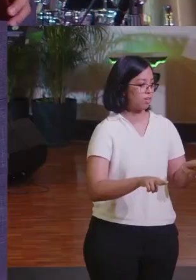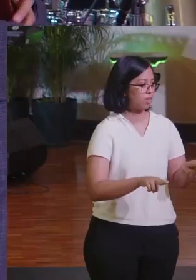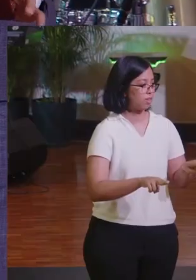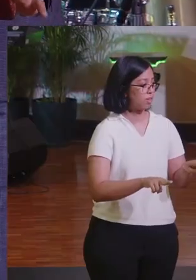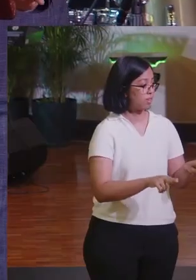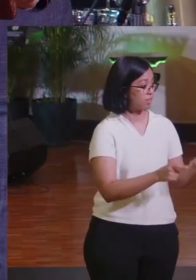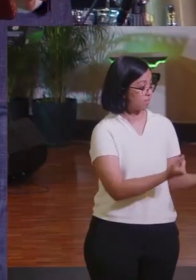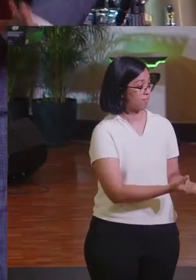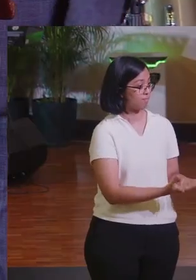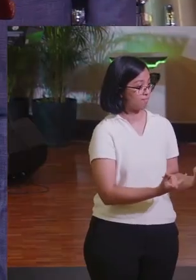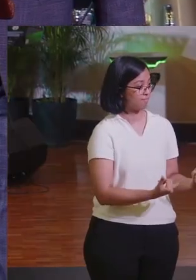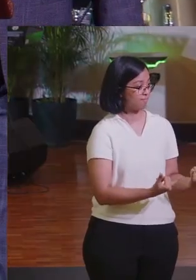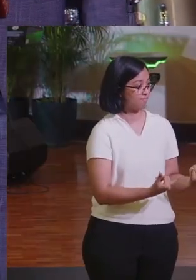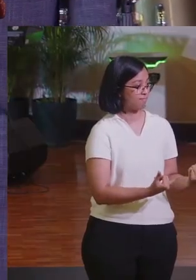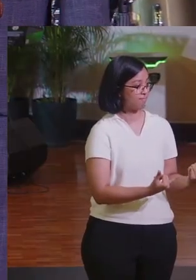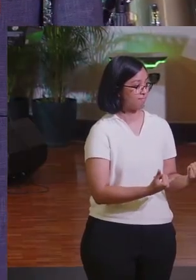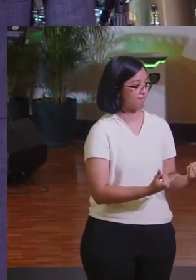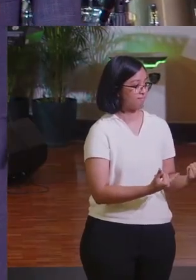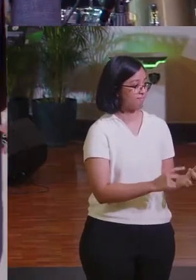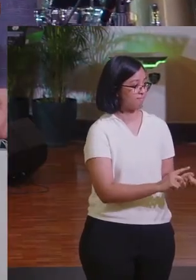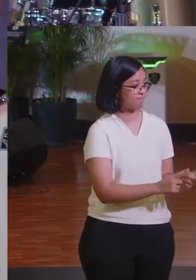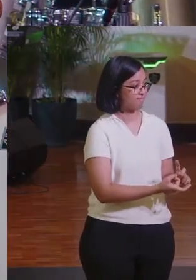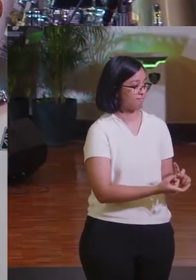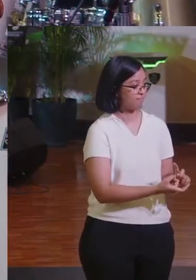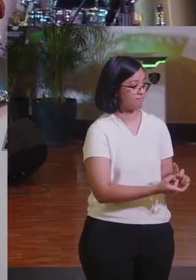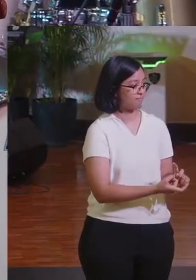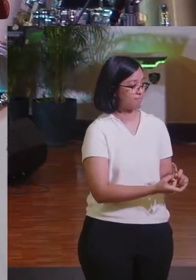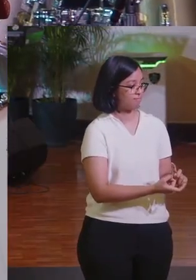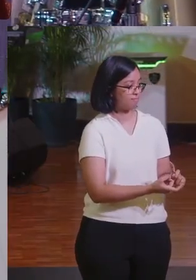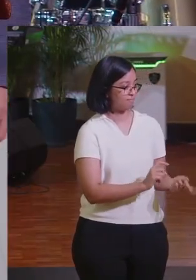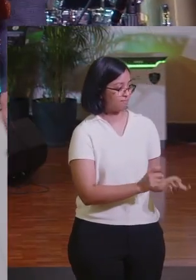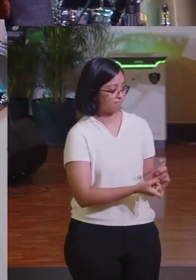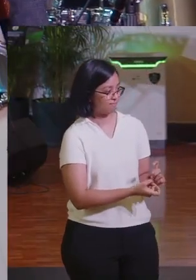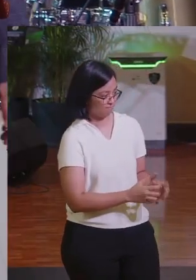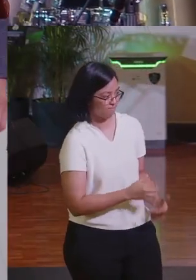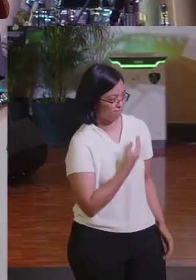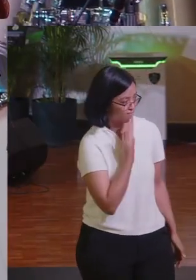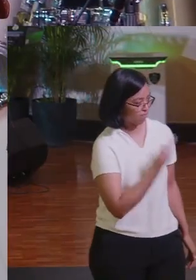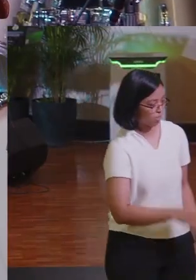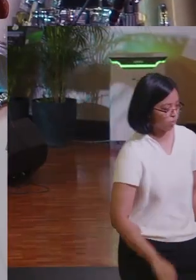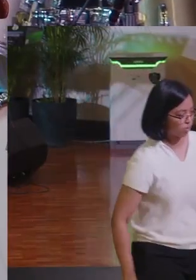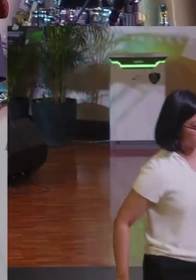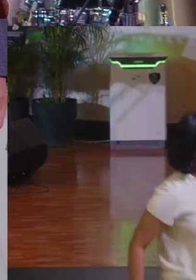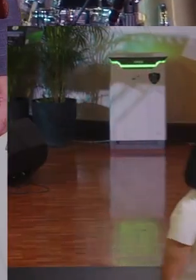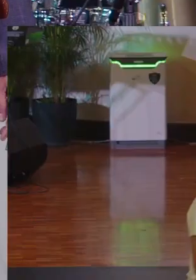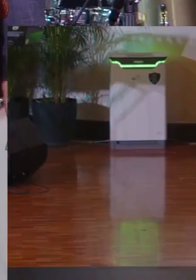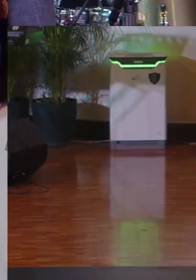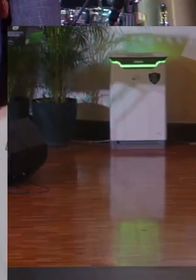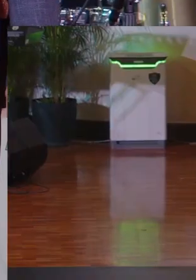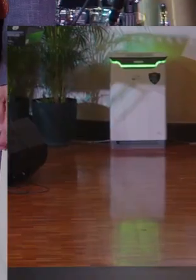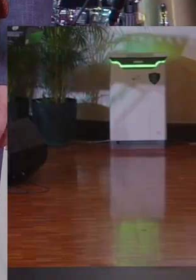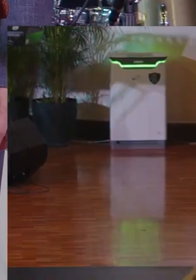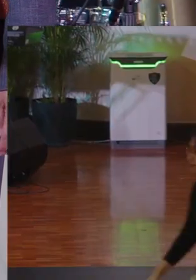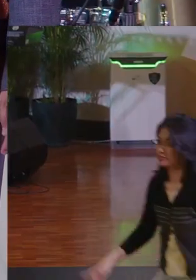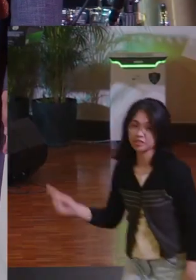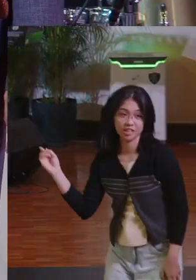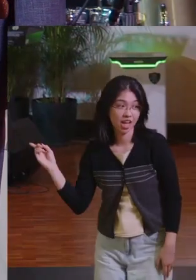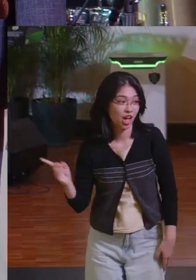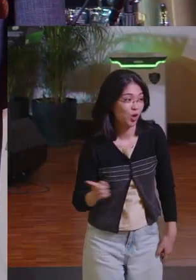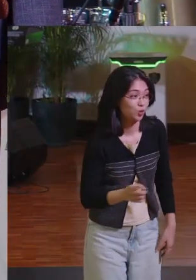Pag-usapan natin sandali yung casting of lots kasi baka isipin natin yung casting of lots o palabunatan, pwede pa rin ngayon,